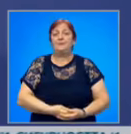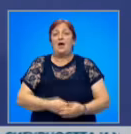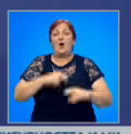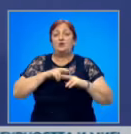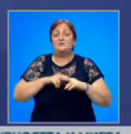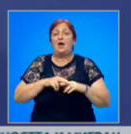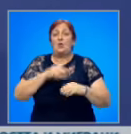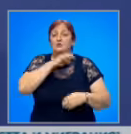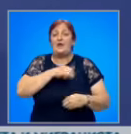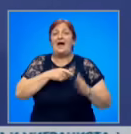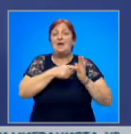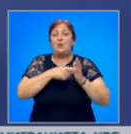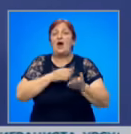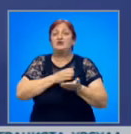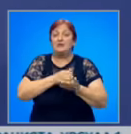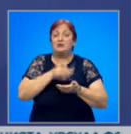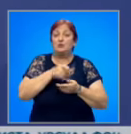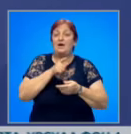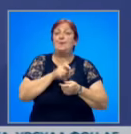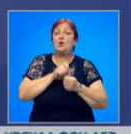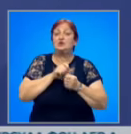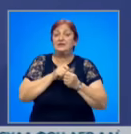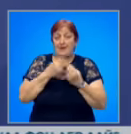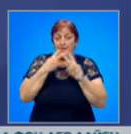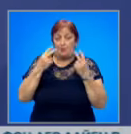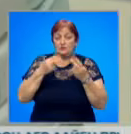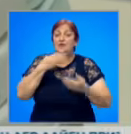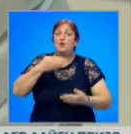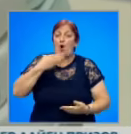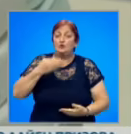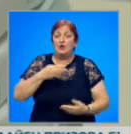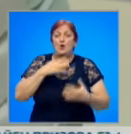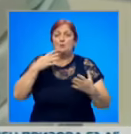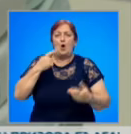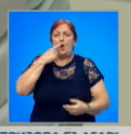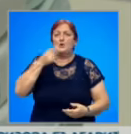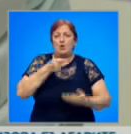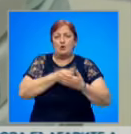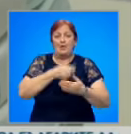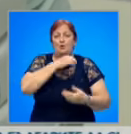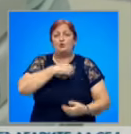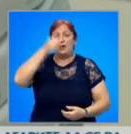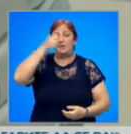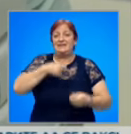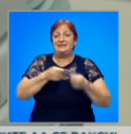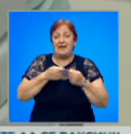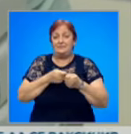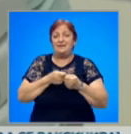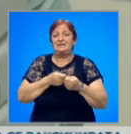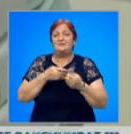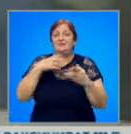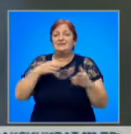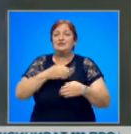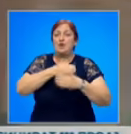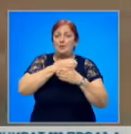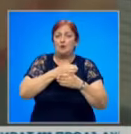успя да покаже начина, по който това може да става прозрачно отчетно. Стотици милиони левове е получил българския бизнес в кредити и различни